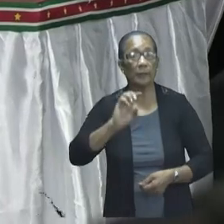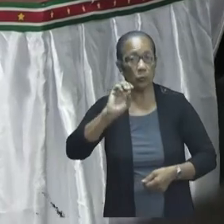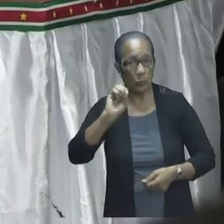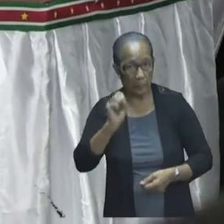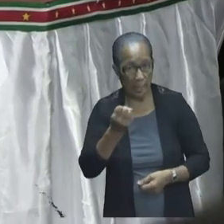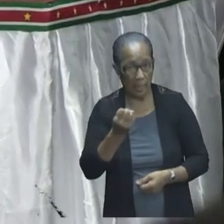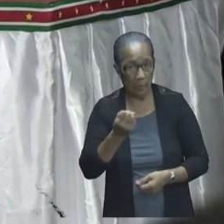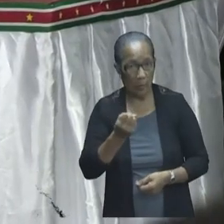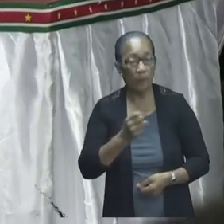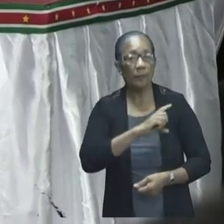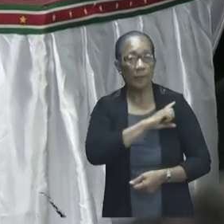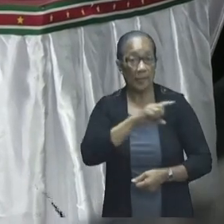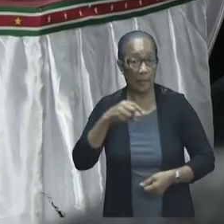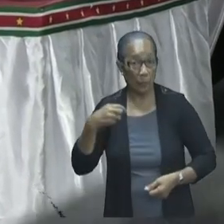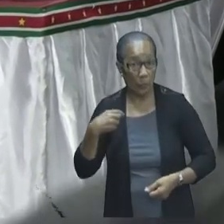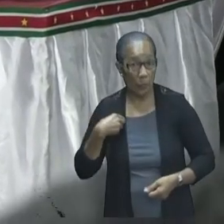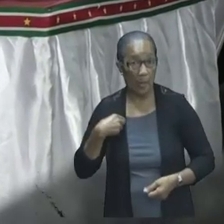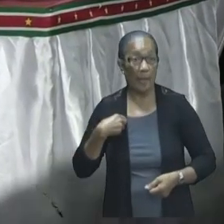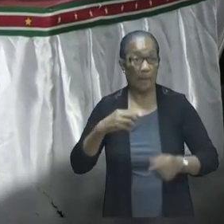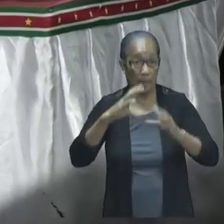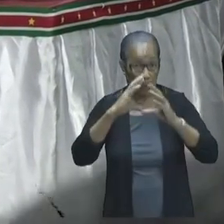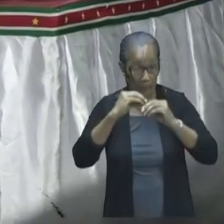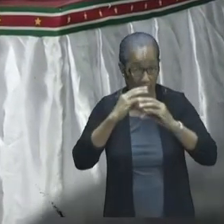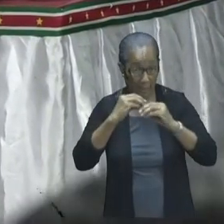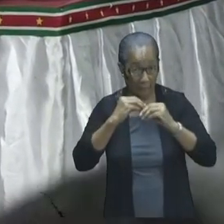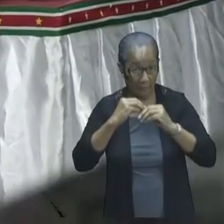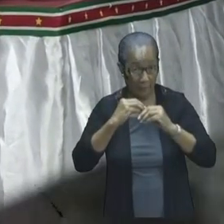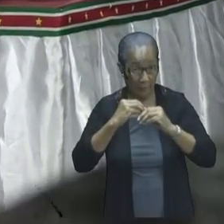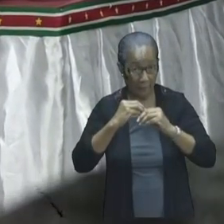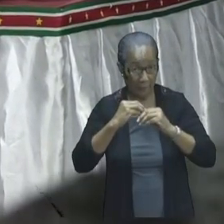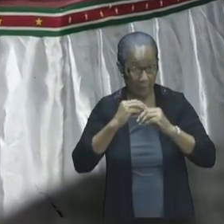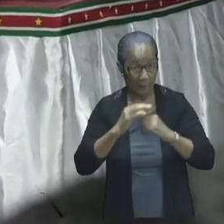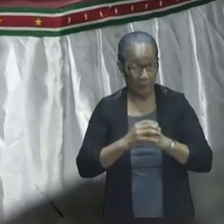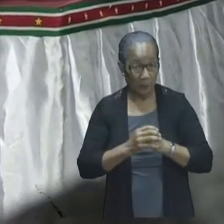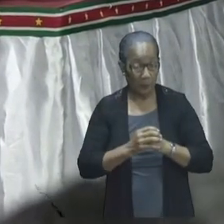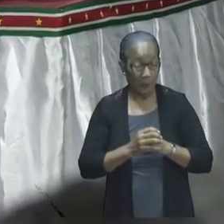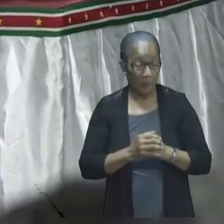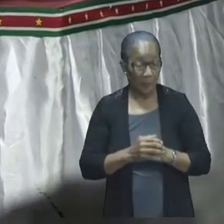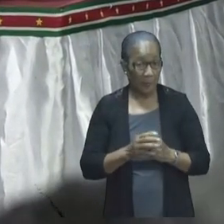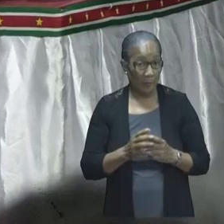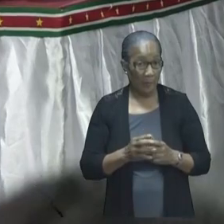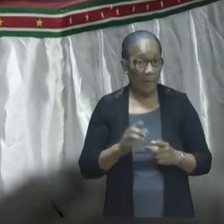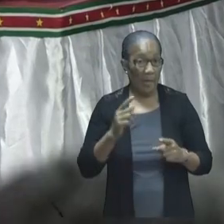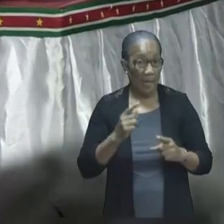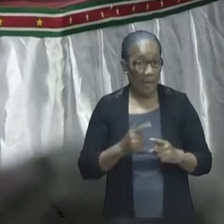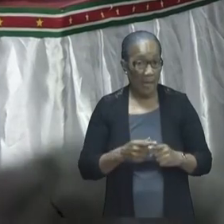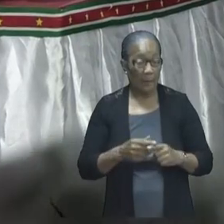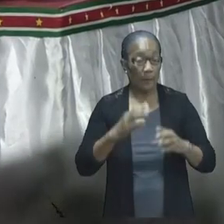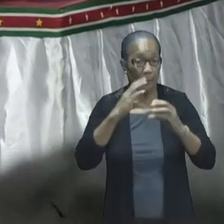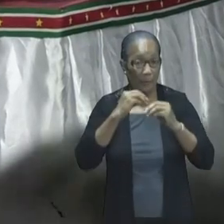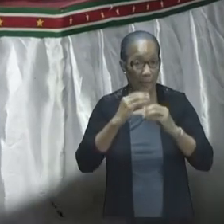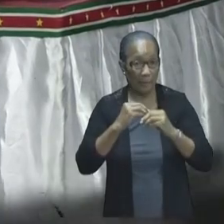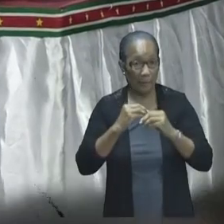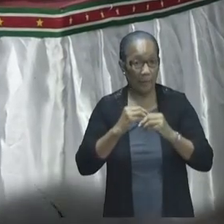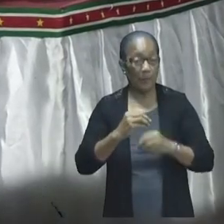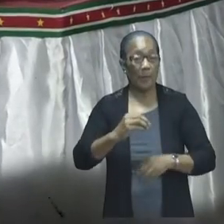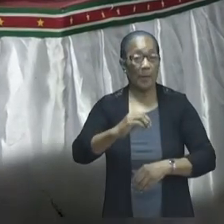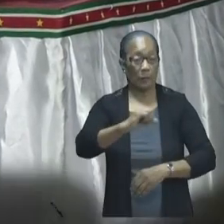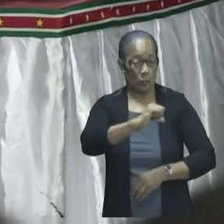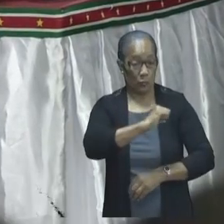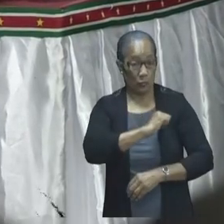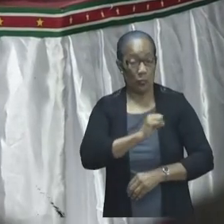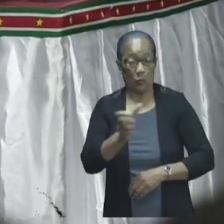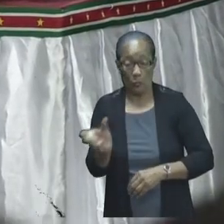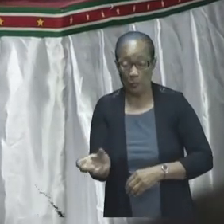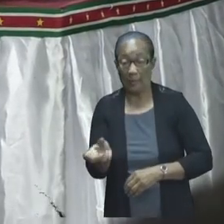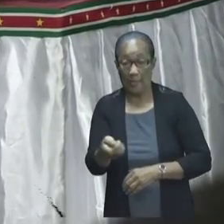dat wij in gesprek zijn kunst en stel we hebben en in gesprek zijn met de schuldeisers en